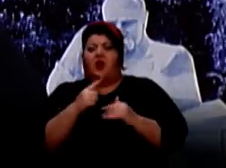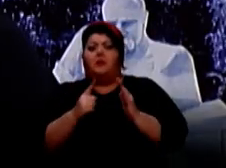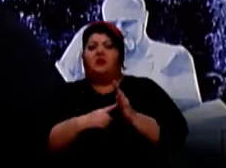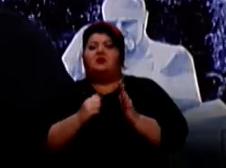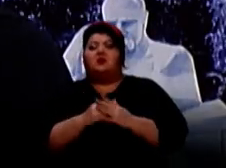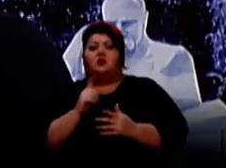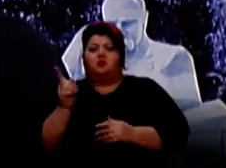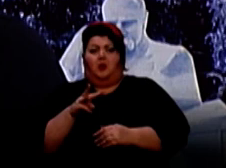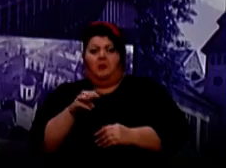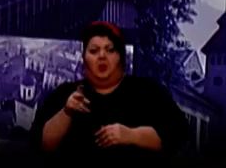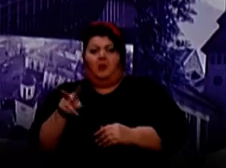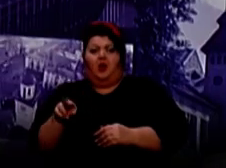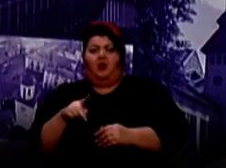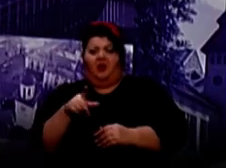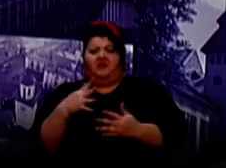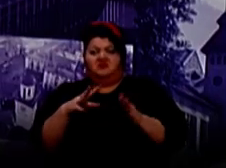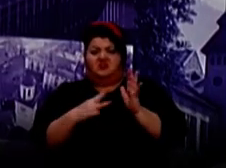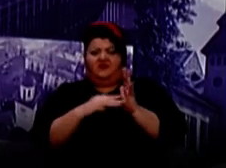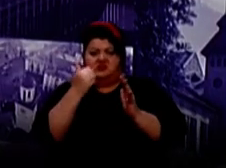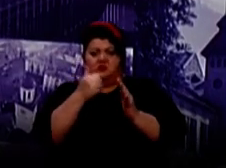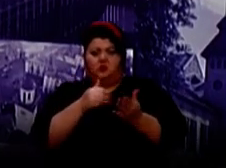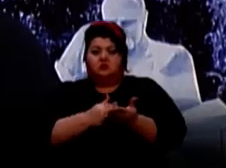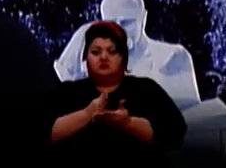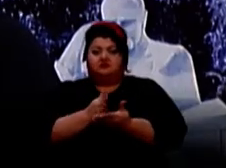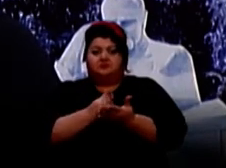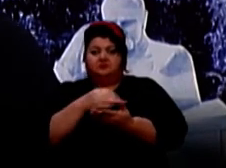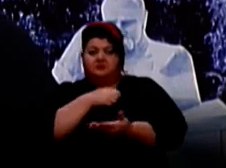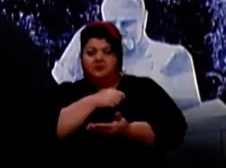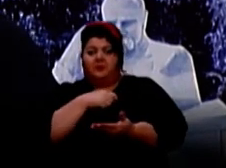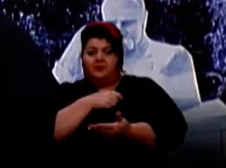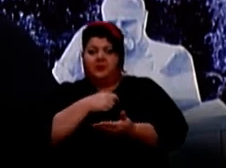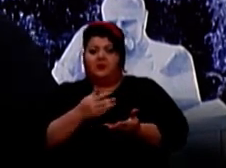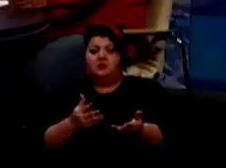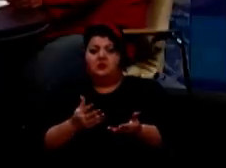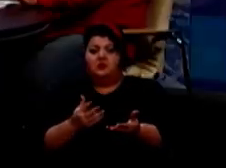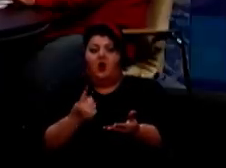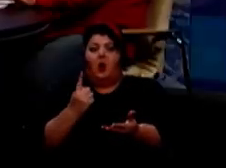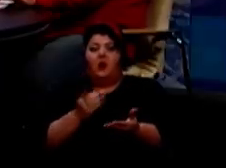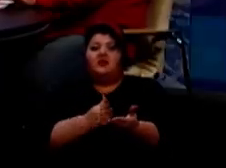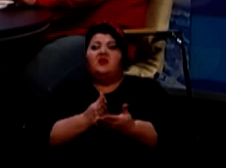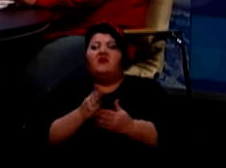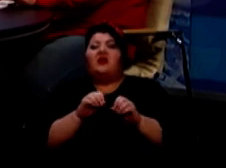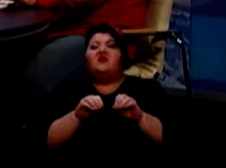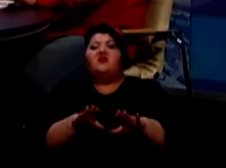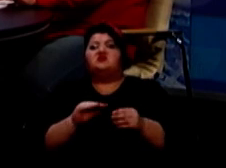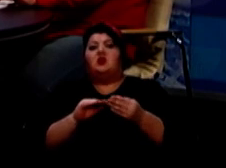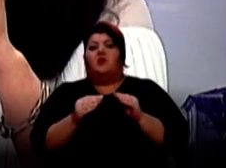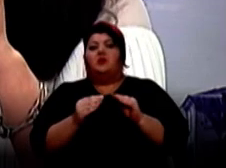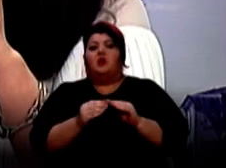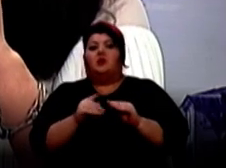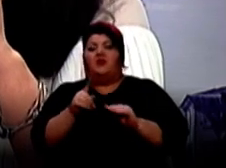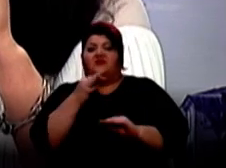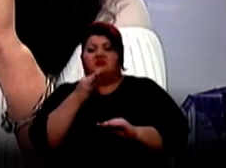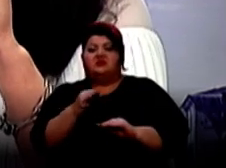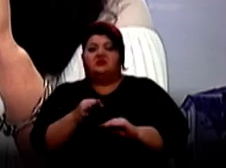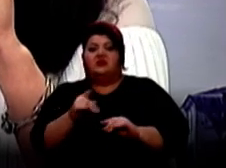ж депутат з 2010 року. Ви 8 років вже при владі. 8 років. Що вам заважало? Один із варіантів вирішення проблеми транспорту у Полтаві, ви